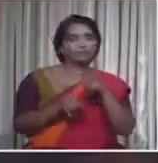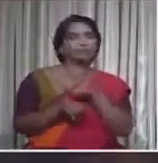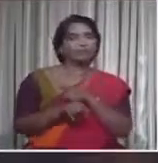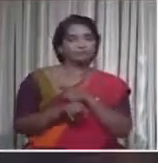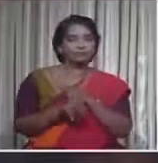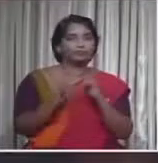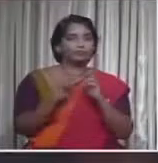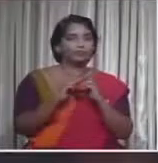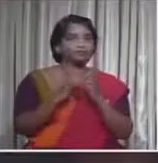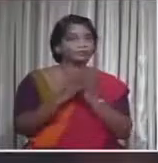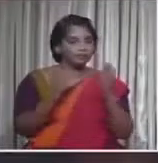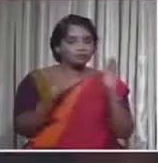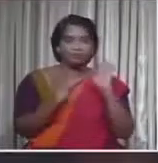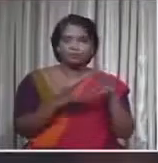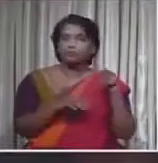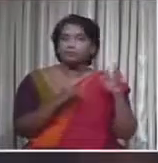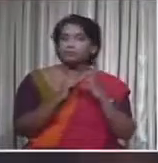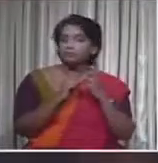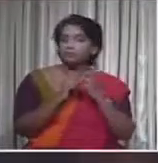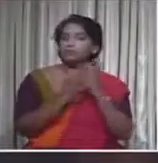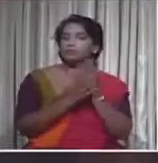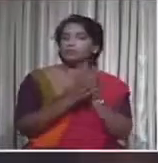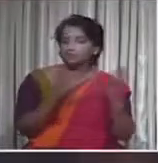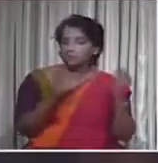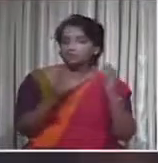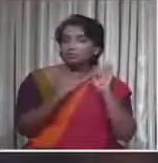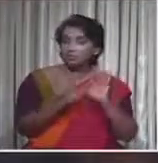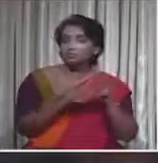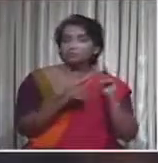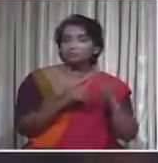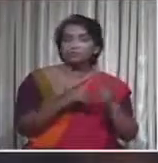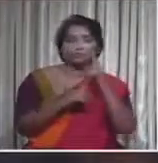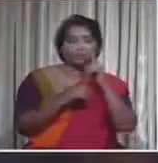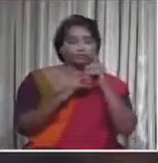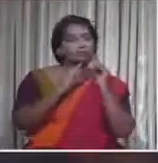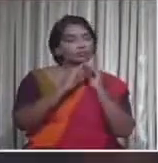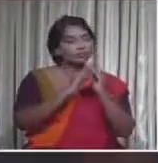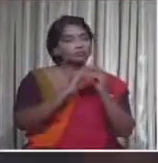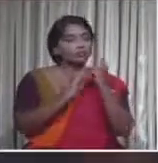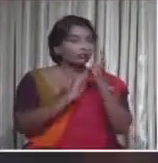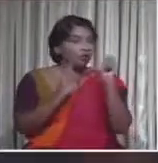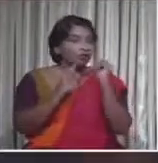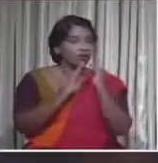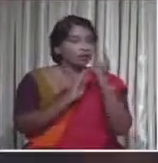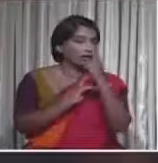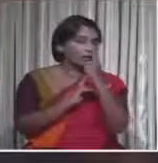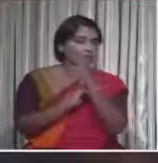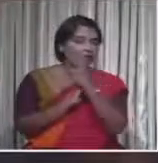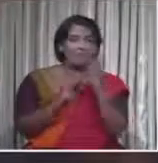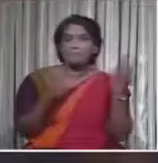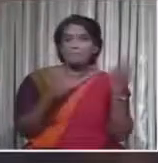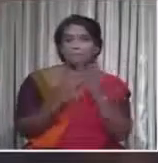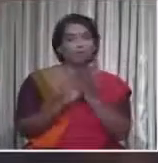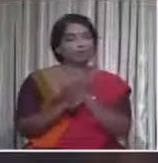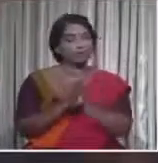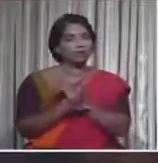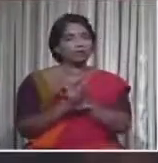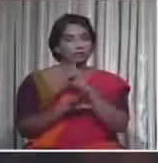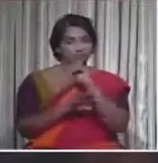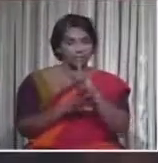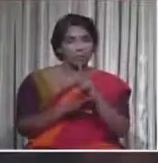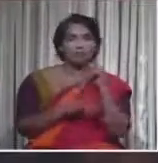මේවට විසඳුම් තියෙනවා. ඒ විසඳුම් ලබා ගැනීම සඳහා එක ආයතනයකට දෙකකට කරන්න බෑ. ඒ නිසායි මම මීට කලිනුත් මේ සභාවේදී යෝජනා